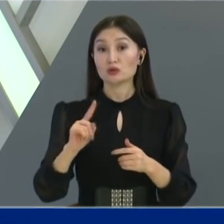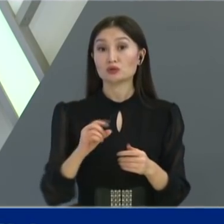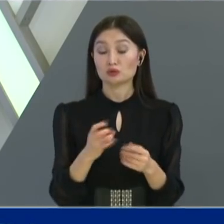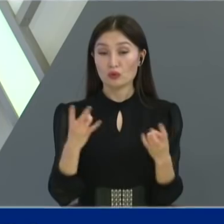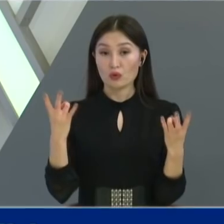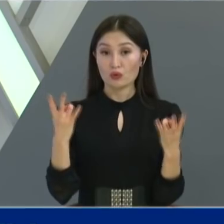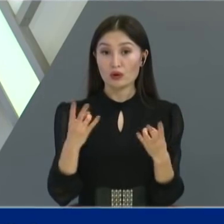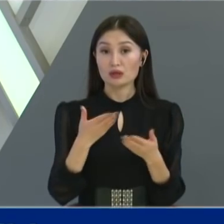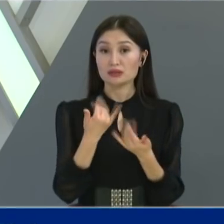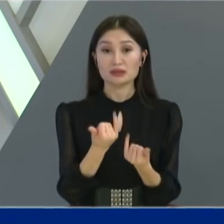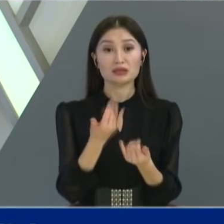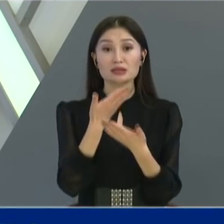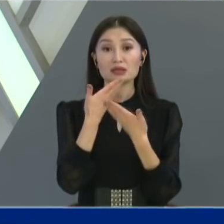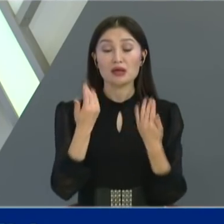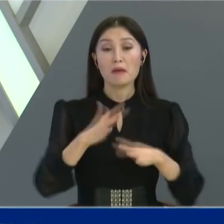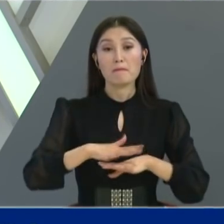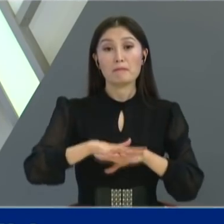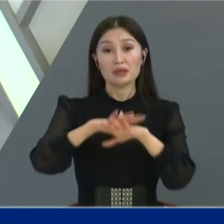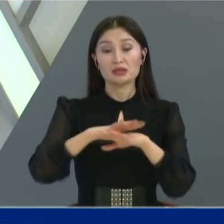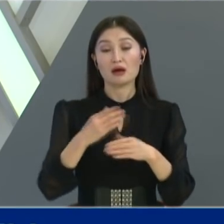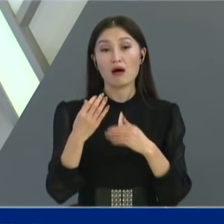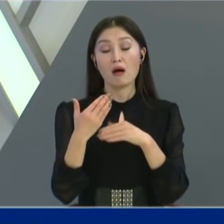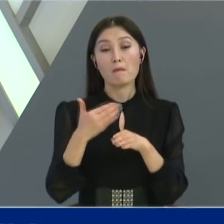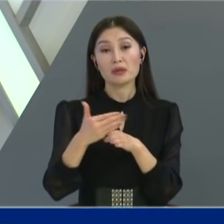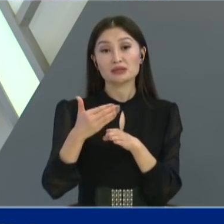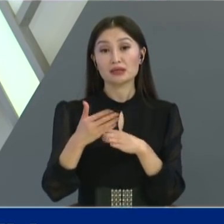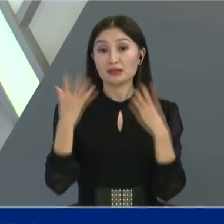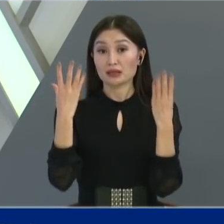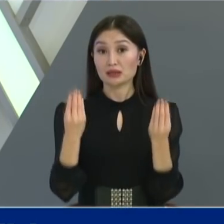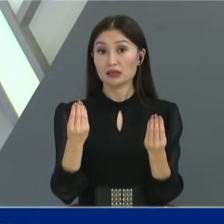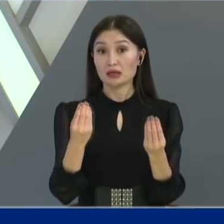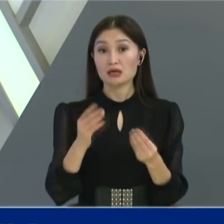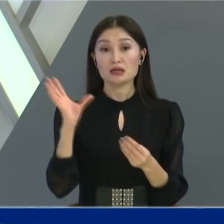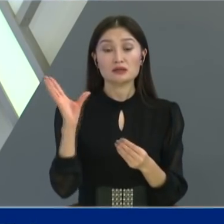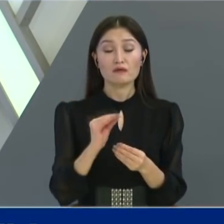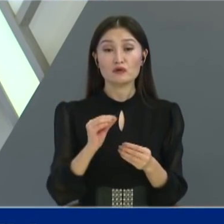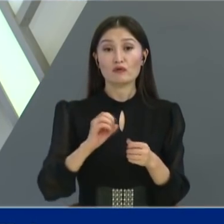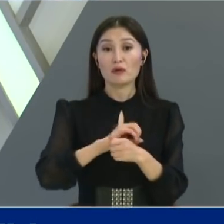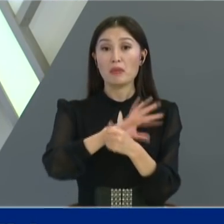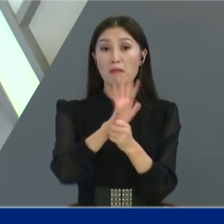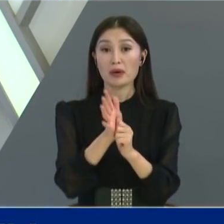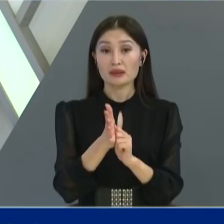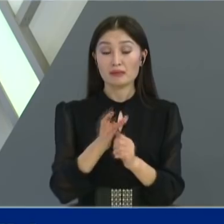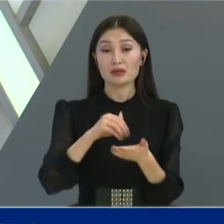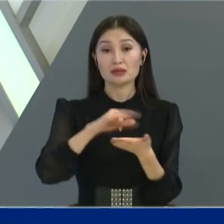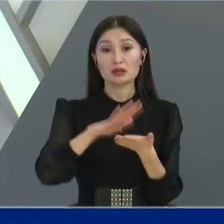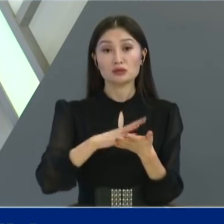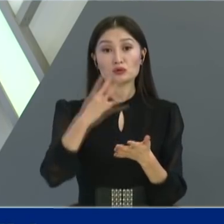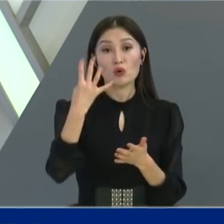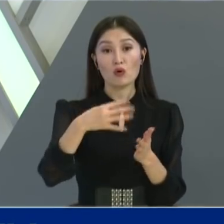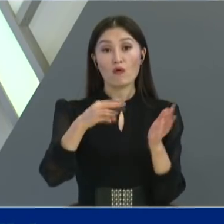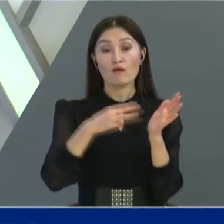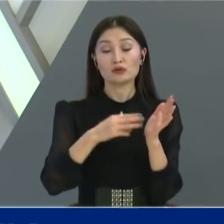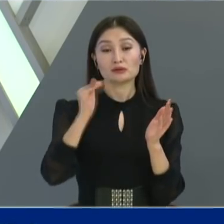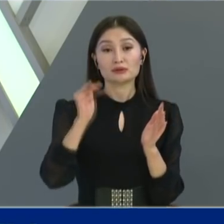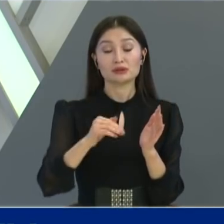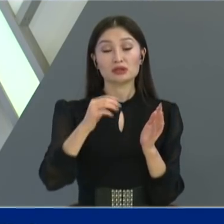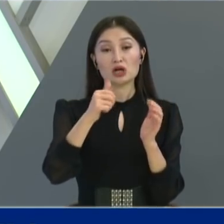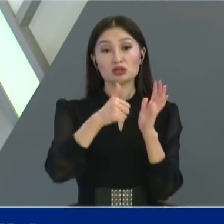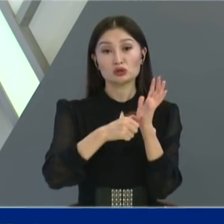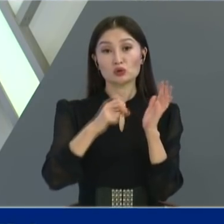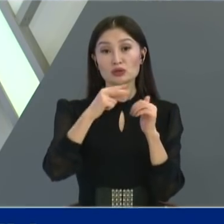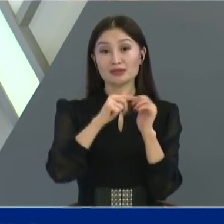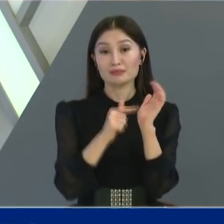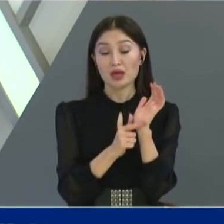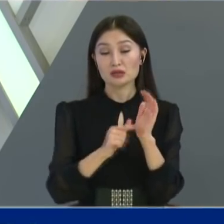напрочь отсутствует на митингах в последние дни. За все же время пандемии в Кыргызстане зафиксировано 48 617